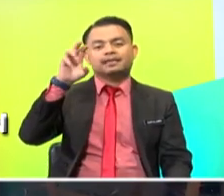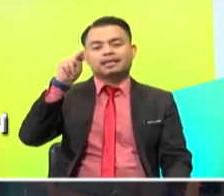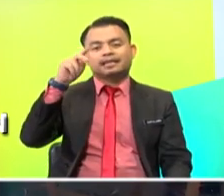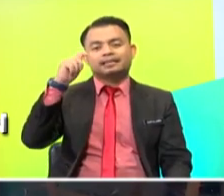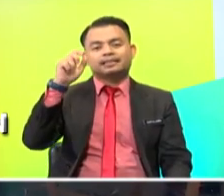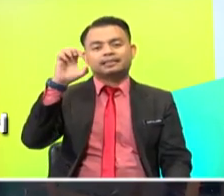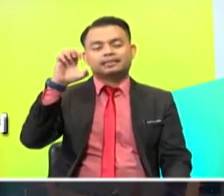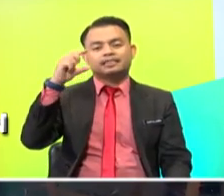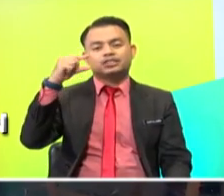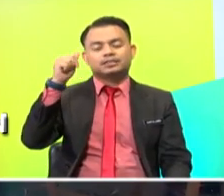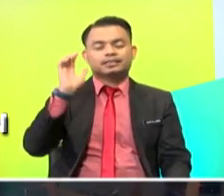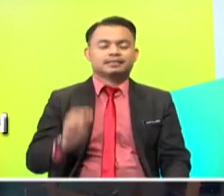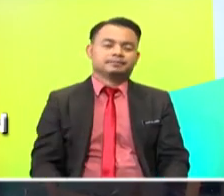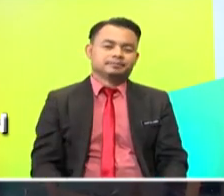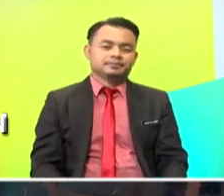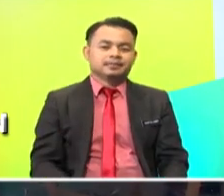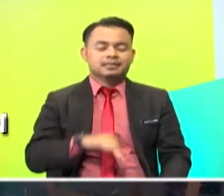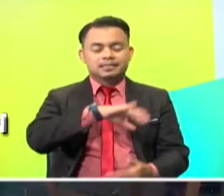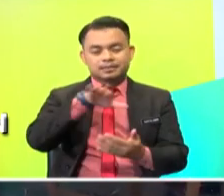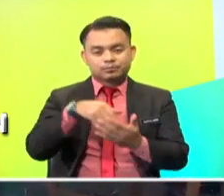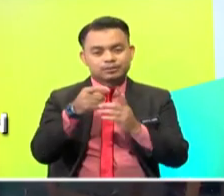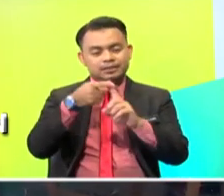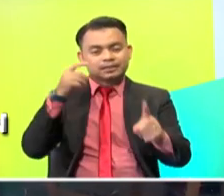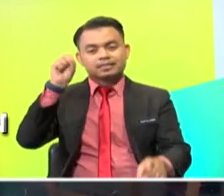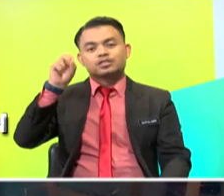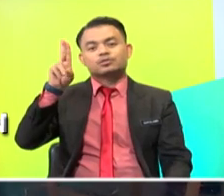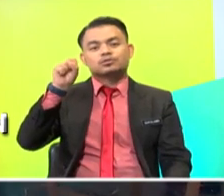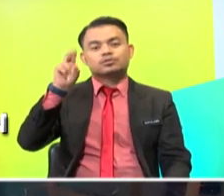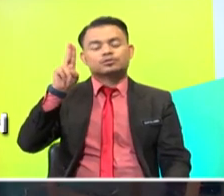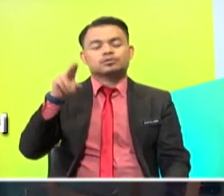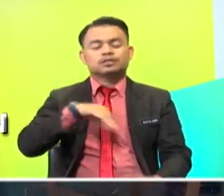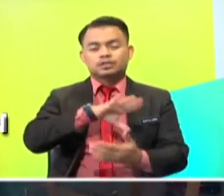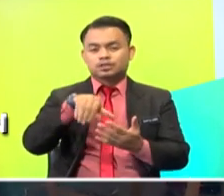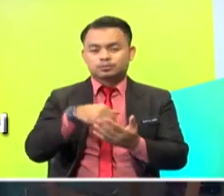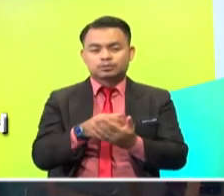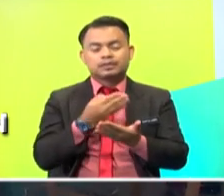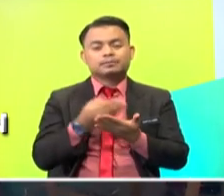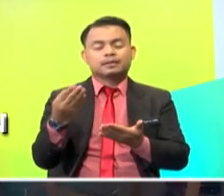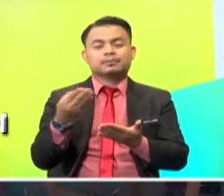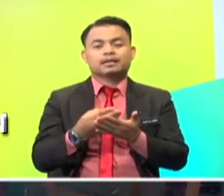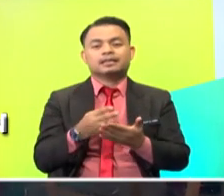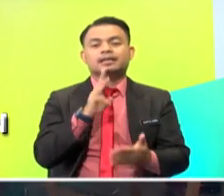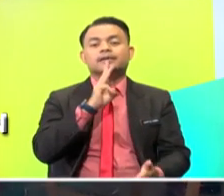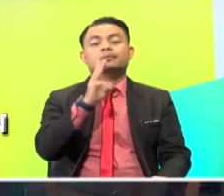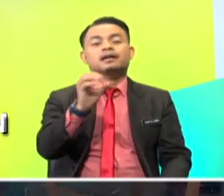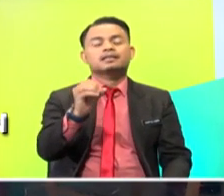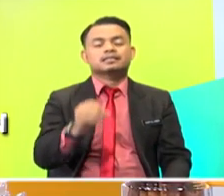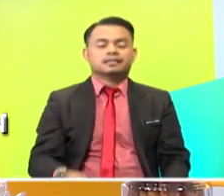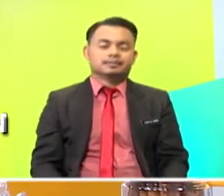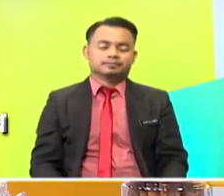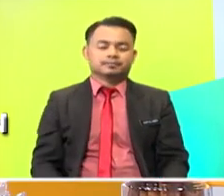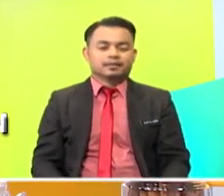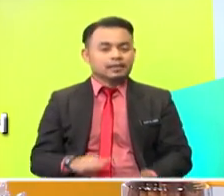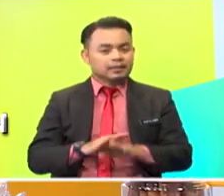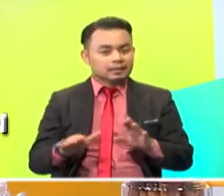pada susu ah ini semua ialah bahan-bahan basah bahan-bahan basah ya diingat hujan